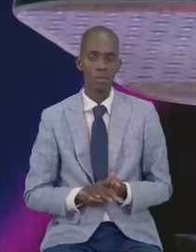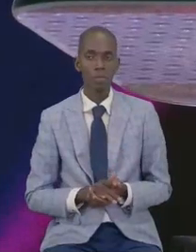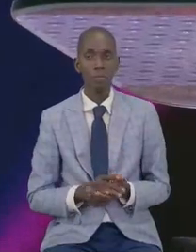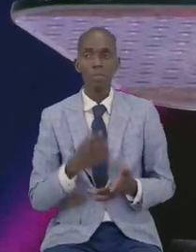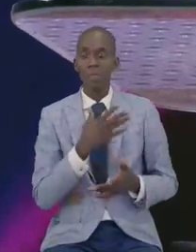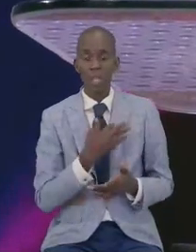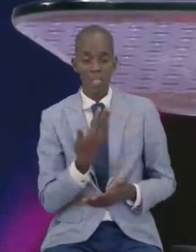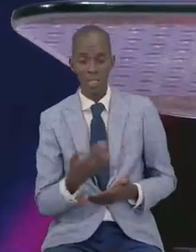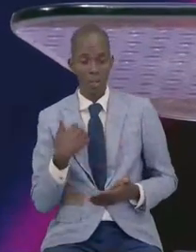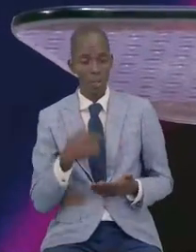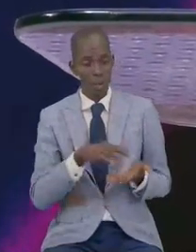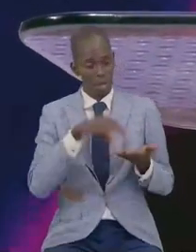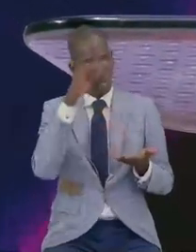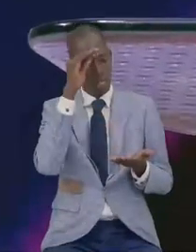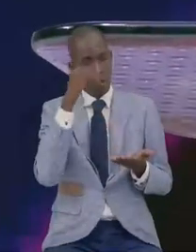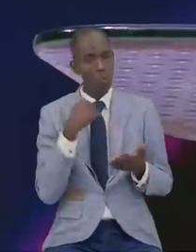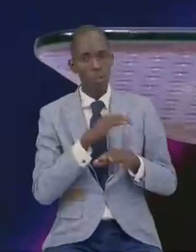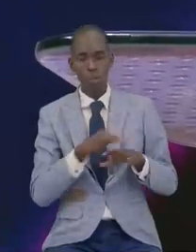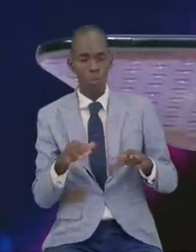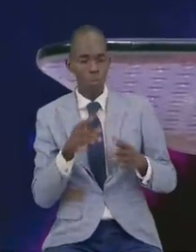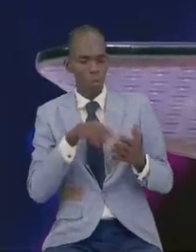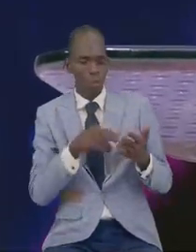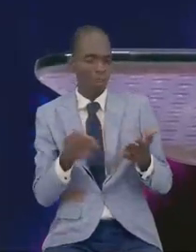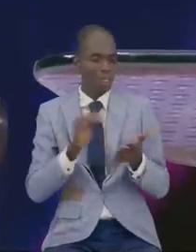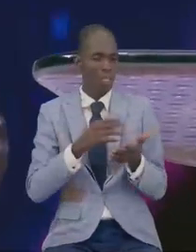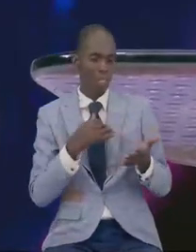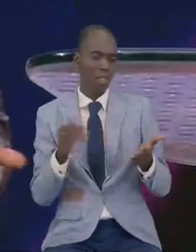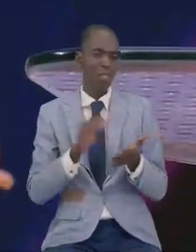nous apprenons, on ne les révise pas.